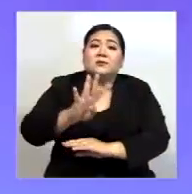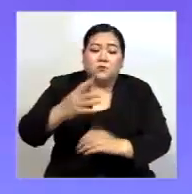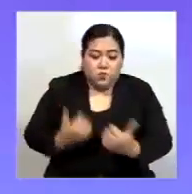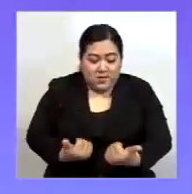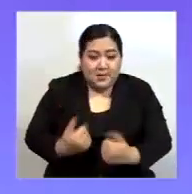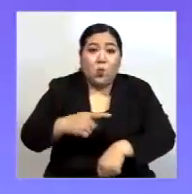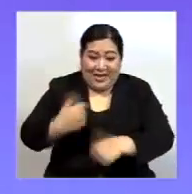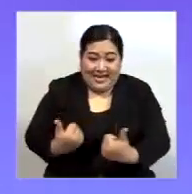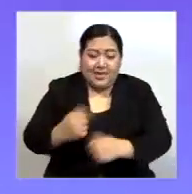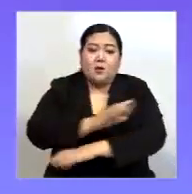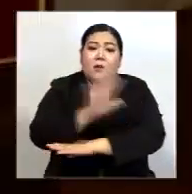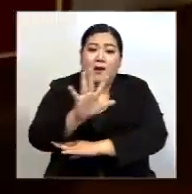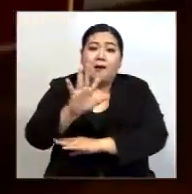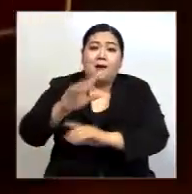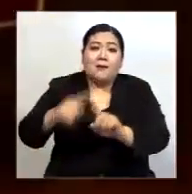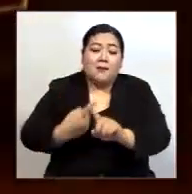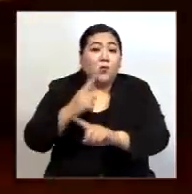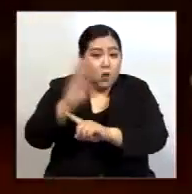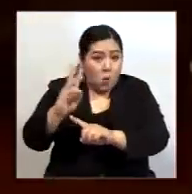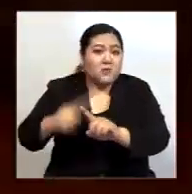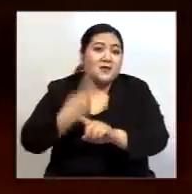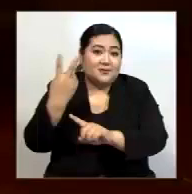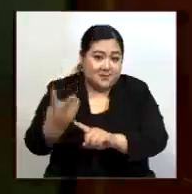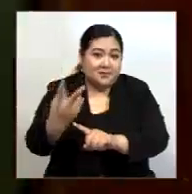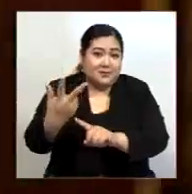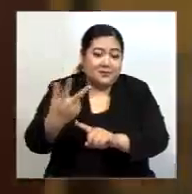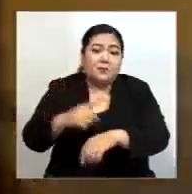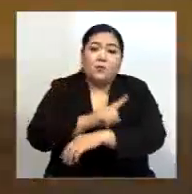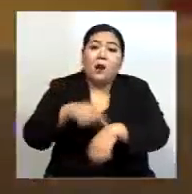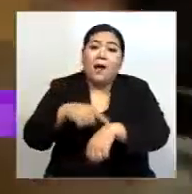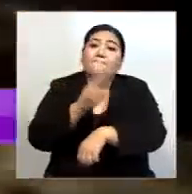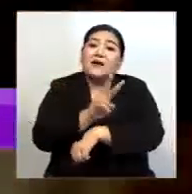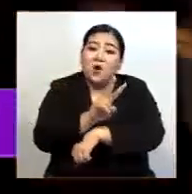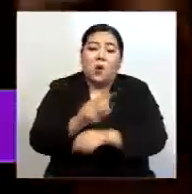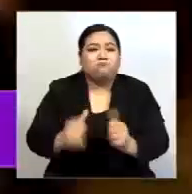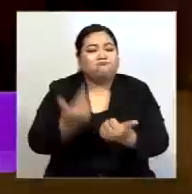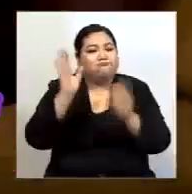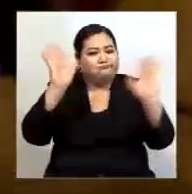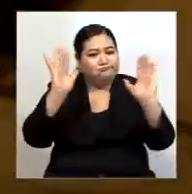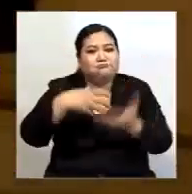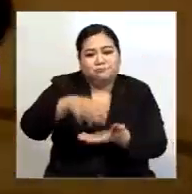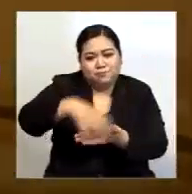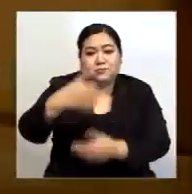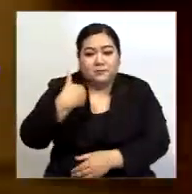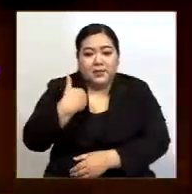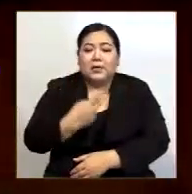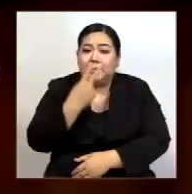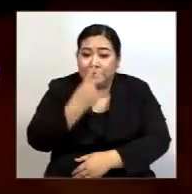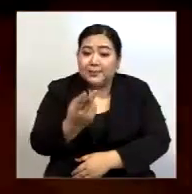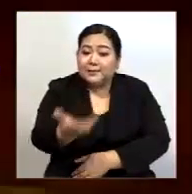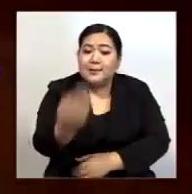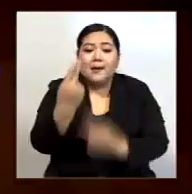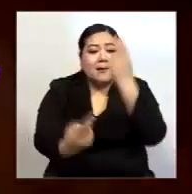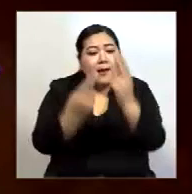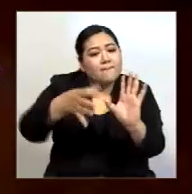ซึ่งเมื่อช่วงเช้าที่ผ่านมาท่านรองนายกรัฐมนตรีคุณวิษณุเครืองามก็ได้เดินทางไปเยี่ยมชมนะครับเจ้าศูนย์ข้อมูลมาตรการแ